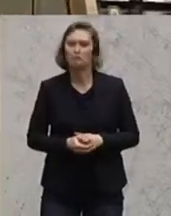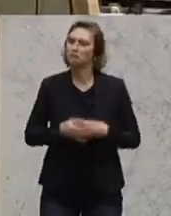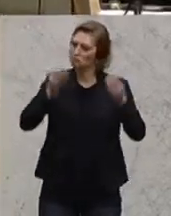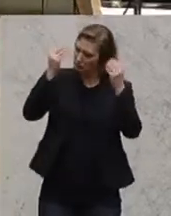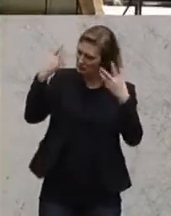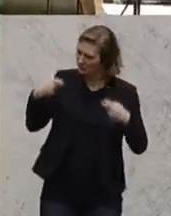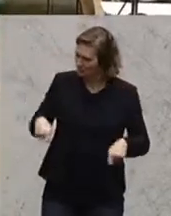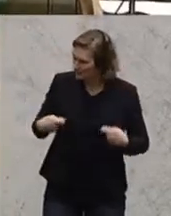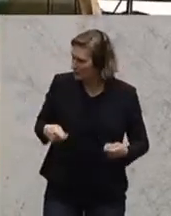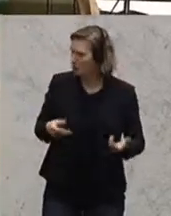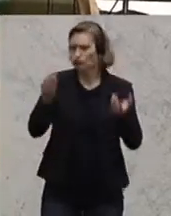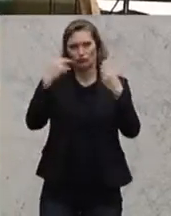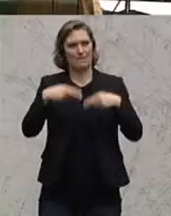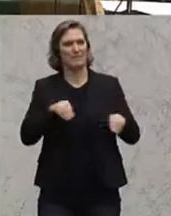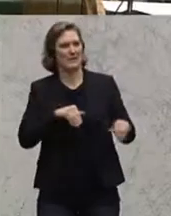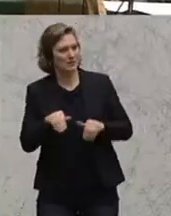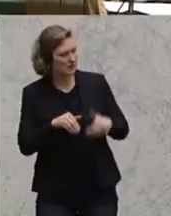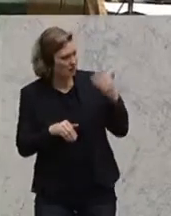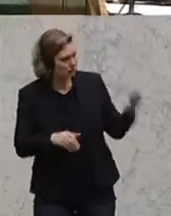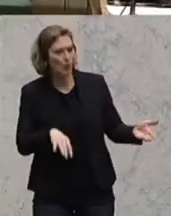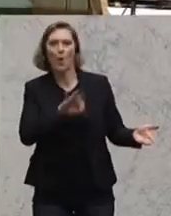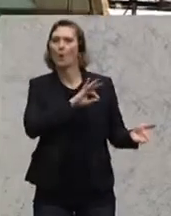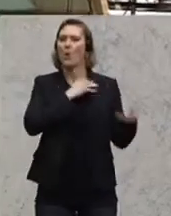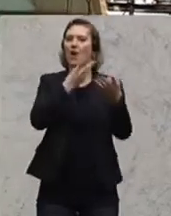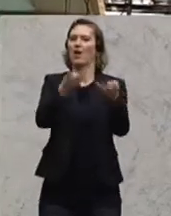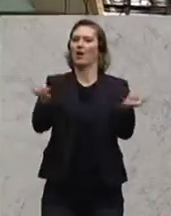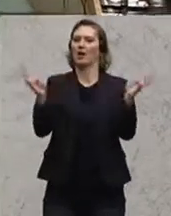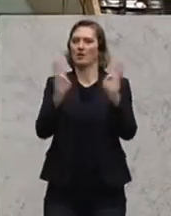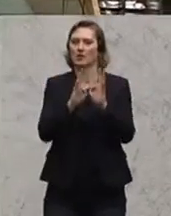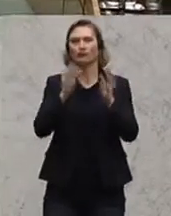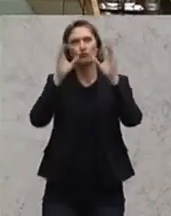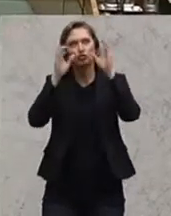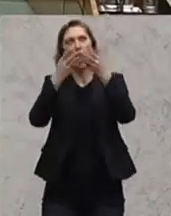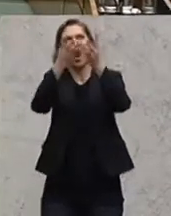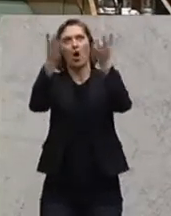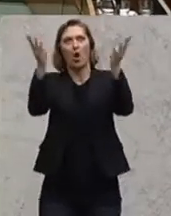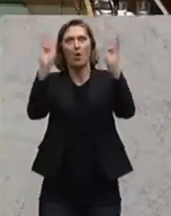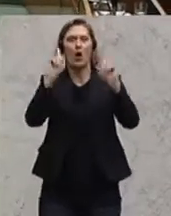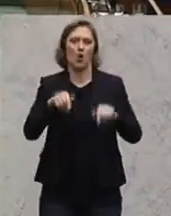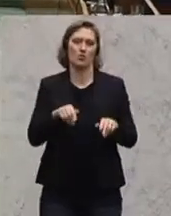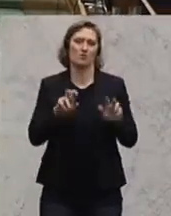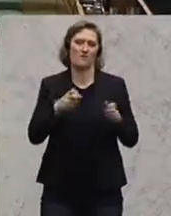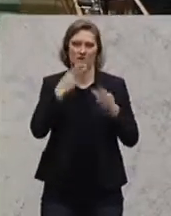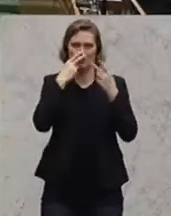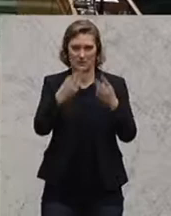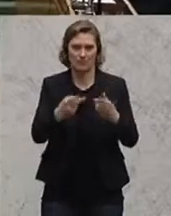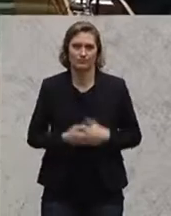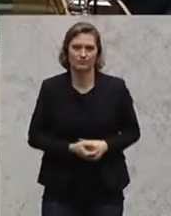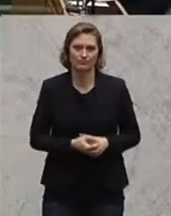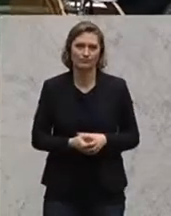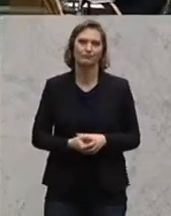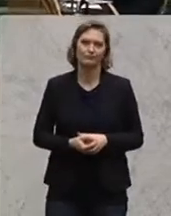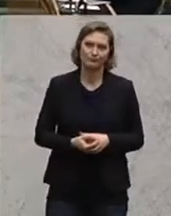ist Elisabeth Pfurtscheller von der ÖVP. Werte Kolleginnen und Kollegen, geschätzte Zuschauer an den Bildschirmen und auf der